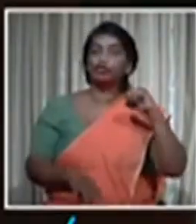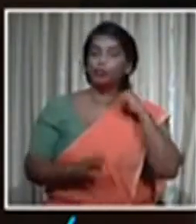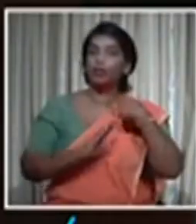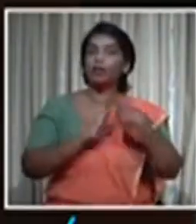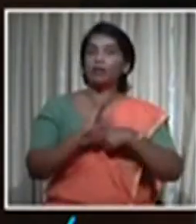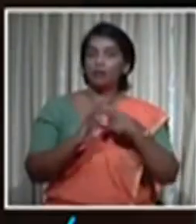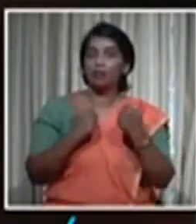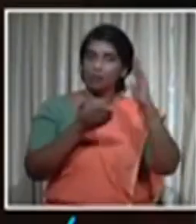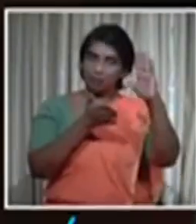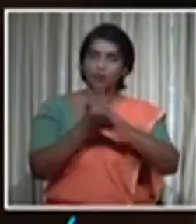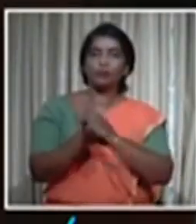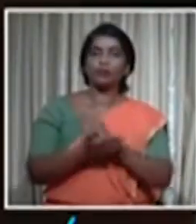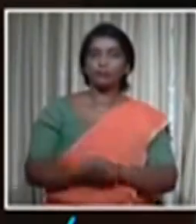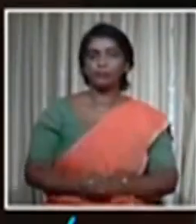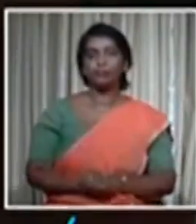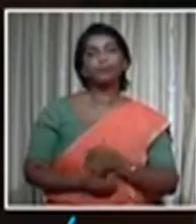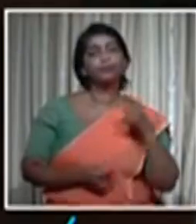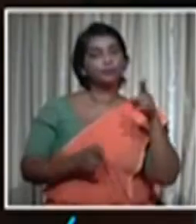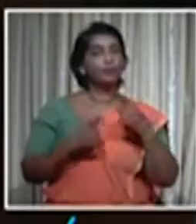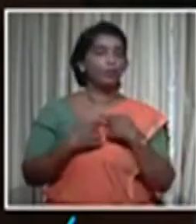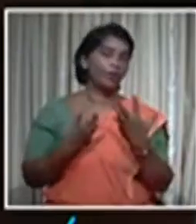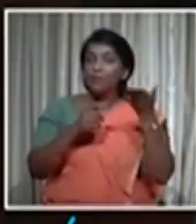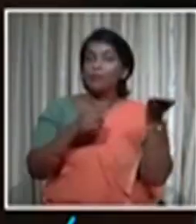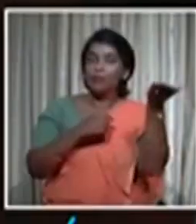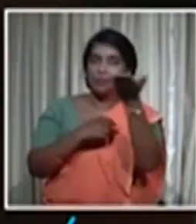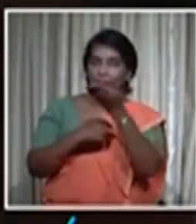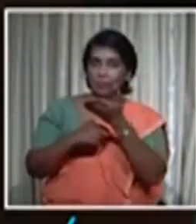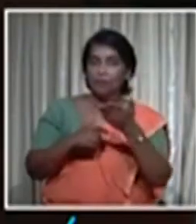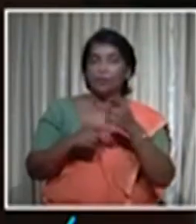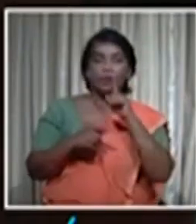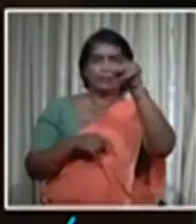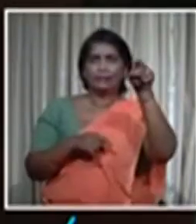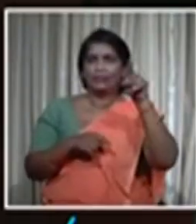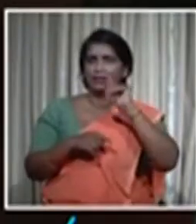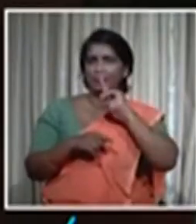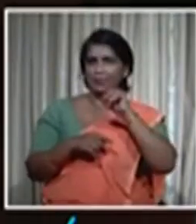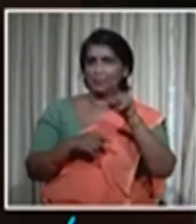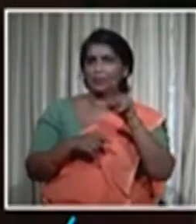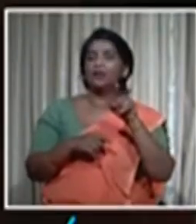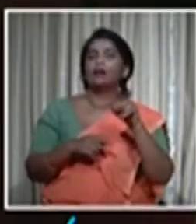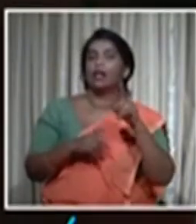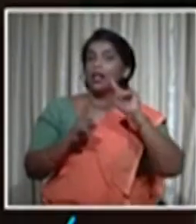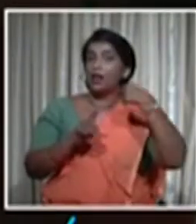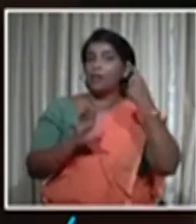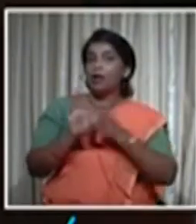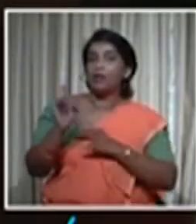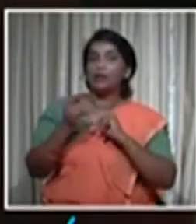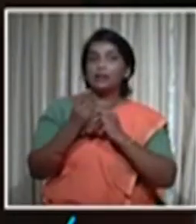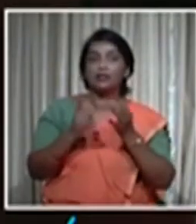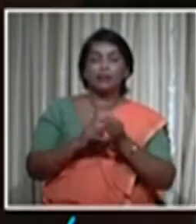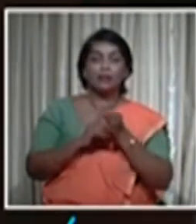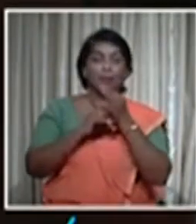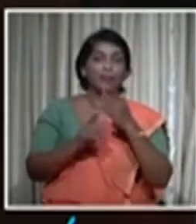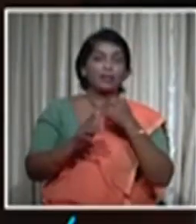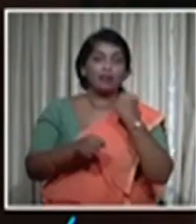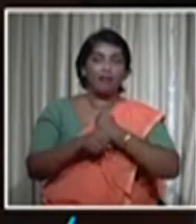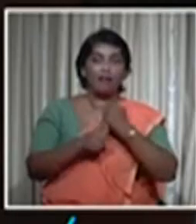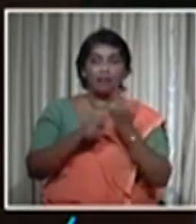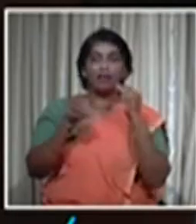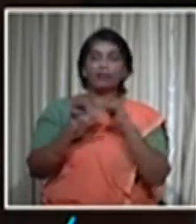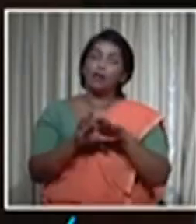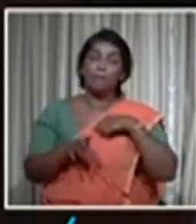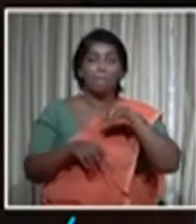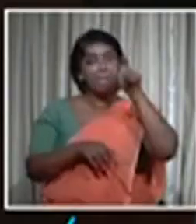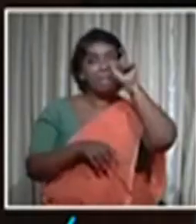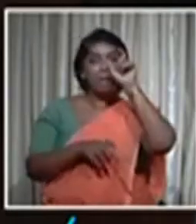රටක් හදන්න අපිට උදව් කරන්න. ඒකයි අපිට ඕන. අර කවුද කිව්වා ලබන අවුරුද්දේ සජිත්ගේ ආණ්ඩුවක් එනවා කියලා. අපි